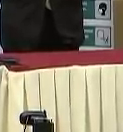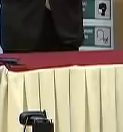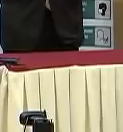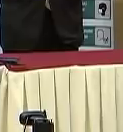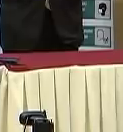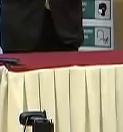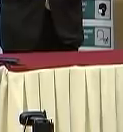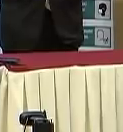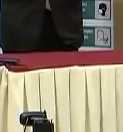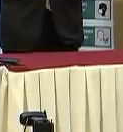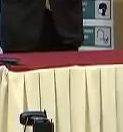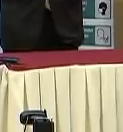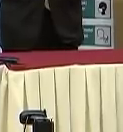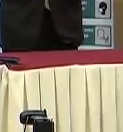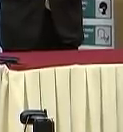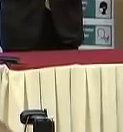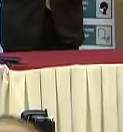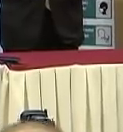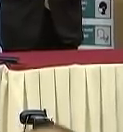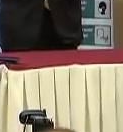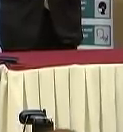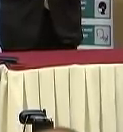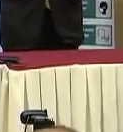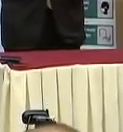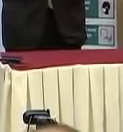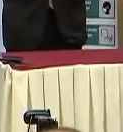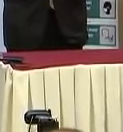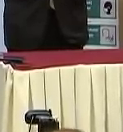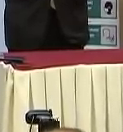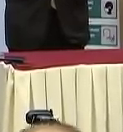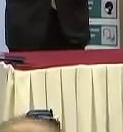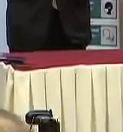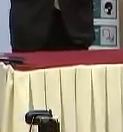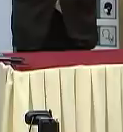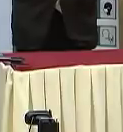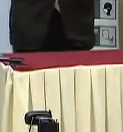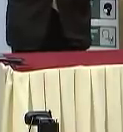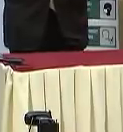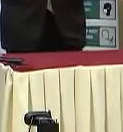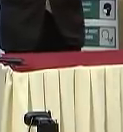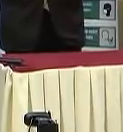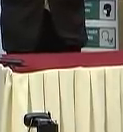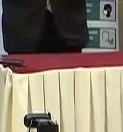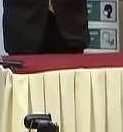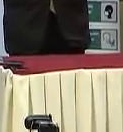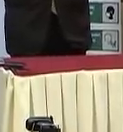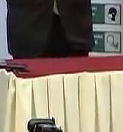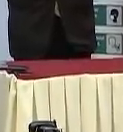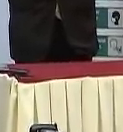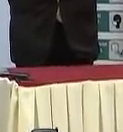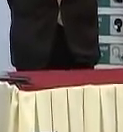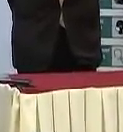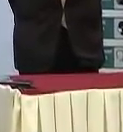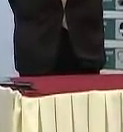ialah Datuk Dr. Raizat, Datuk Dr. Chong Chi Kiong dan Dr. Hisham Shah. Dan saya mula, Kementerian Kesihatan